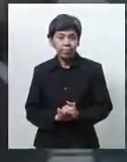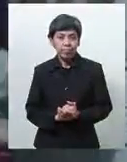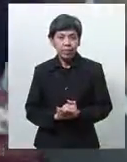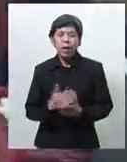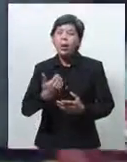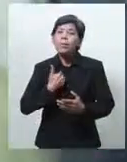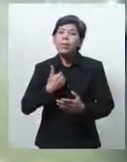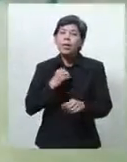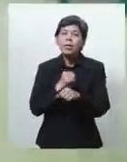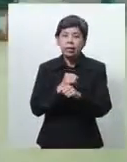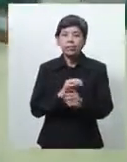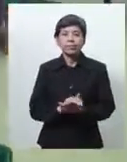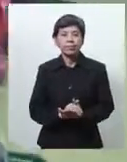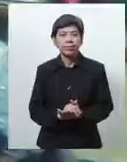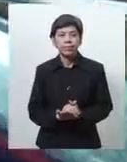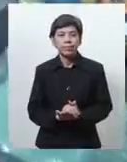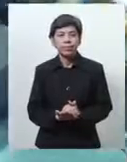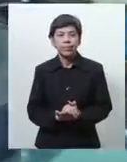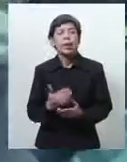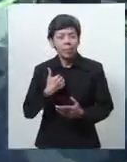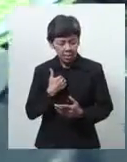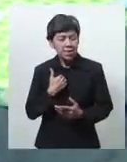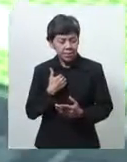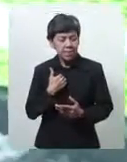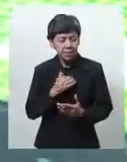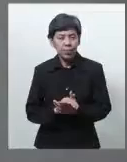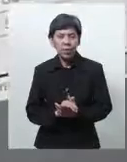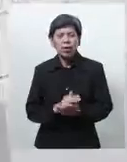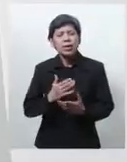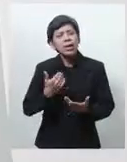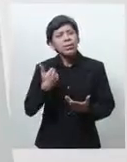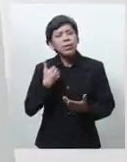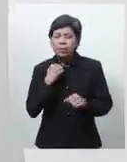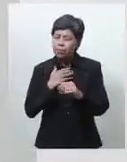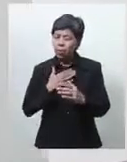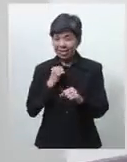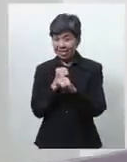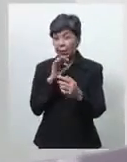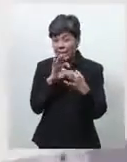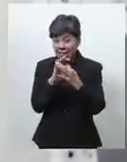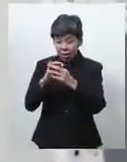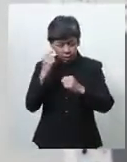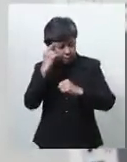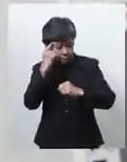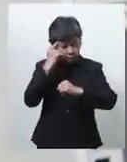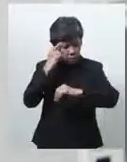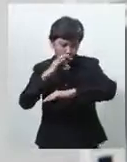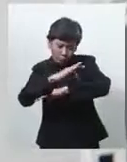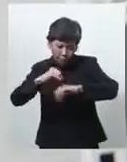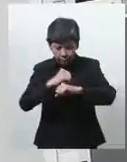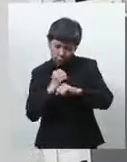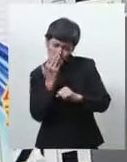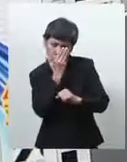มีโต๊ะทำงานผมอาจจะดูรกไปหน่อยครับเนี่ยครับส่วนมากจะเป็นเน้นกับการออก